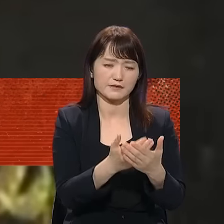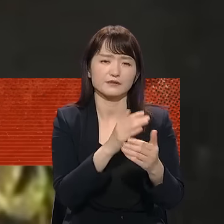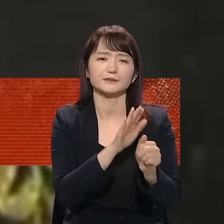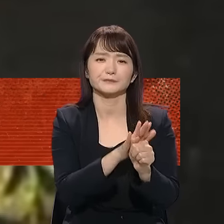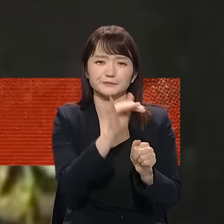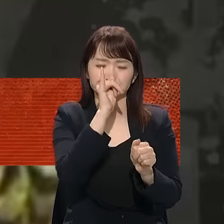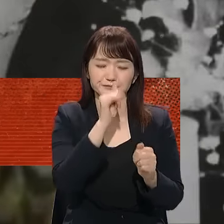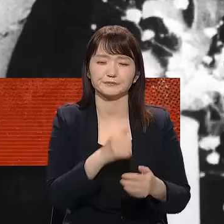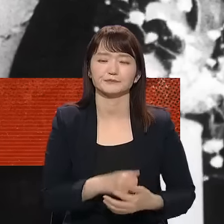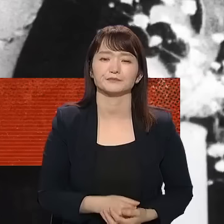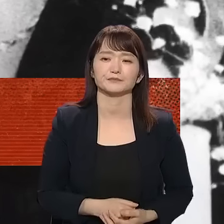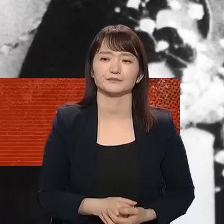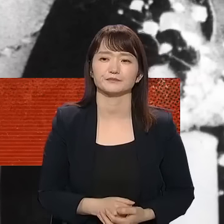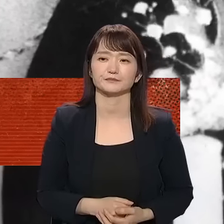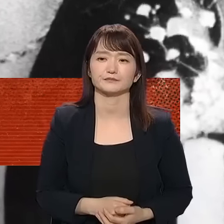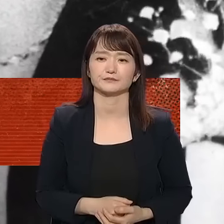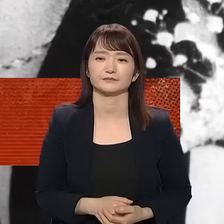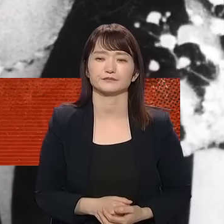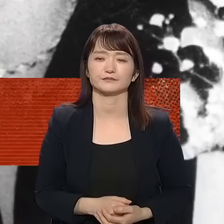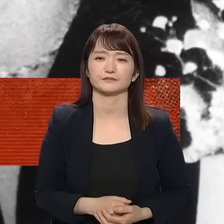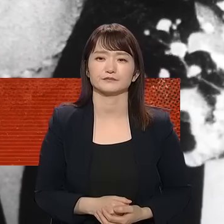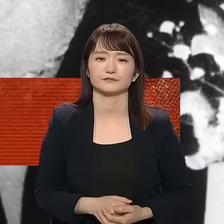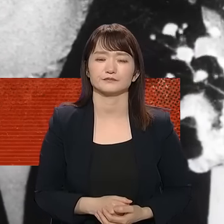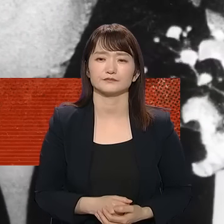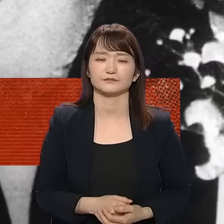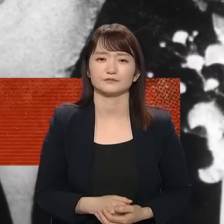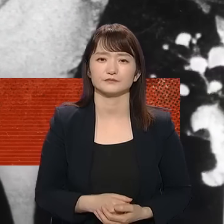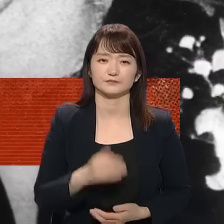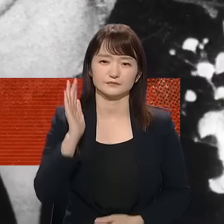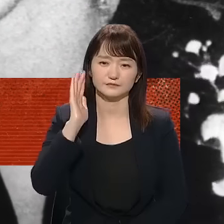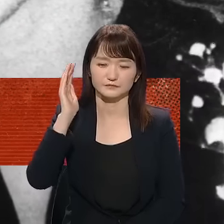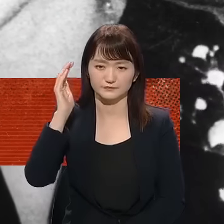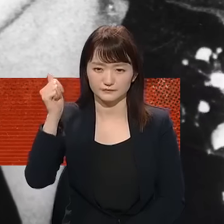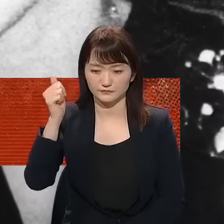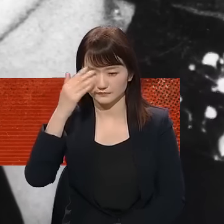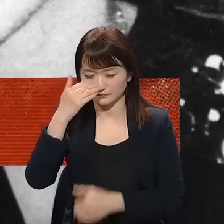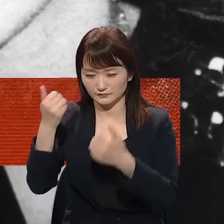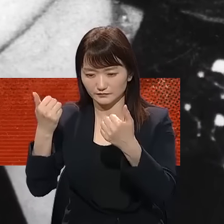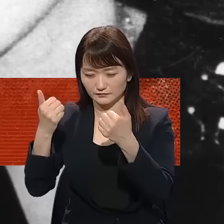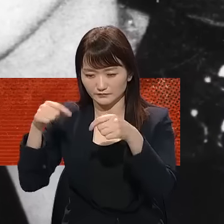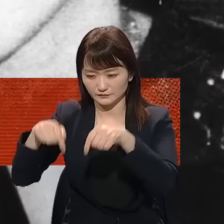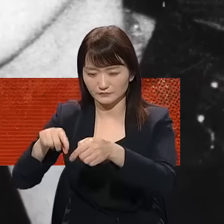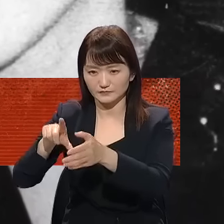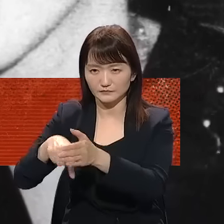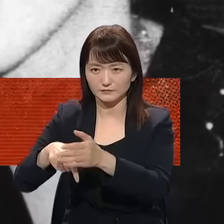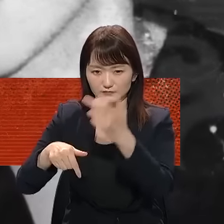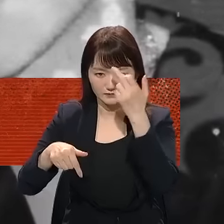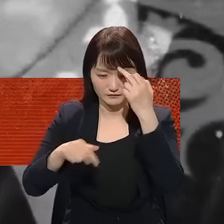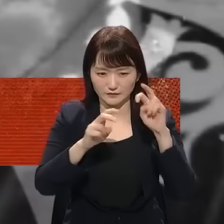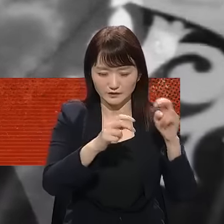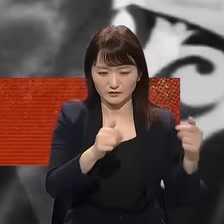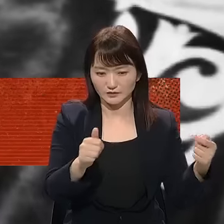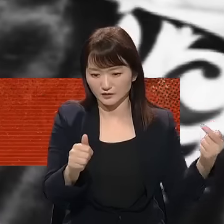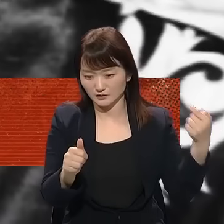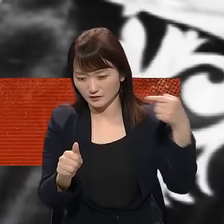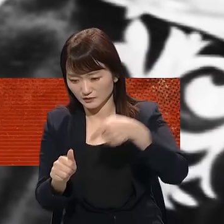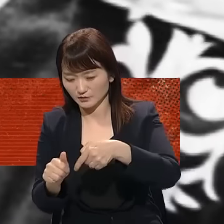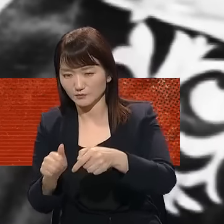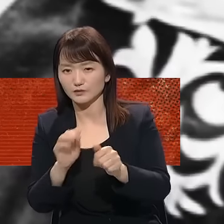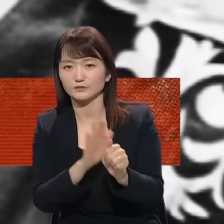이제 그 아무래도 사회인이 그니까 정상 외교를 할 때마다 사회인 그 최회장을 동행을 해서 도움을 줬고 또 이제